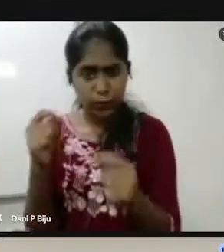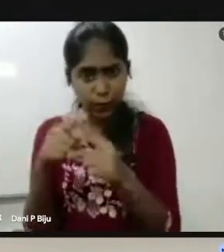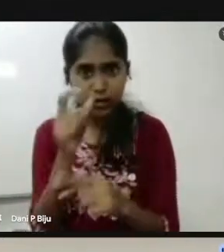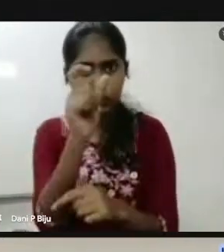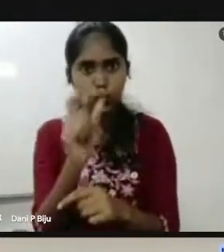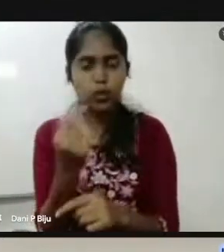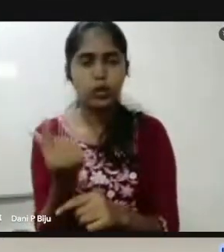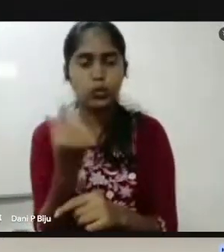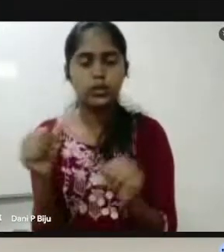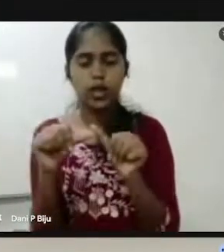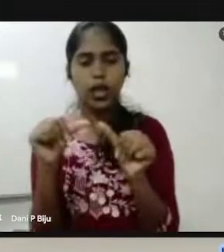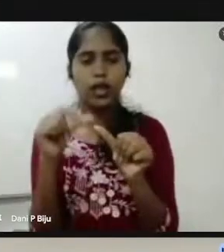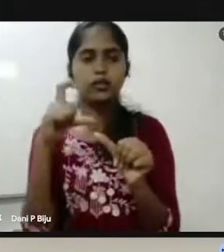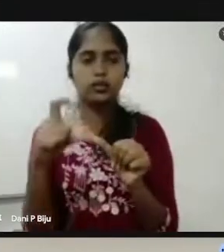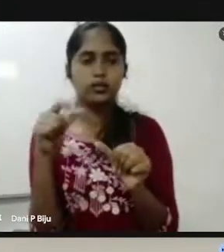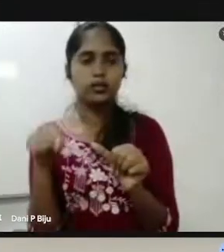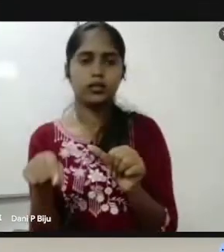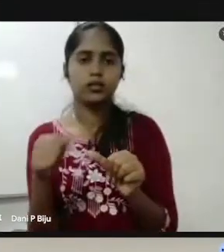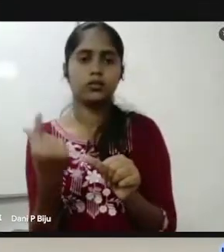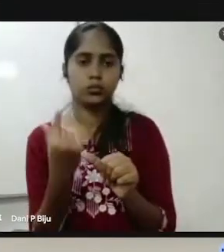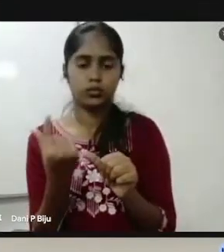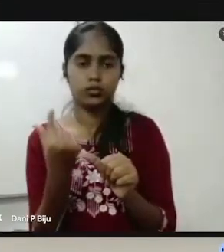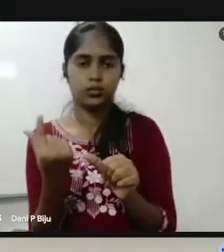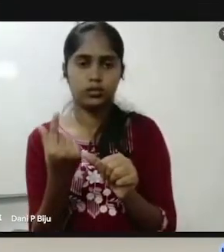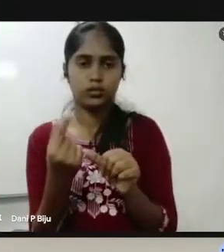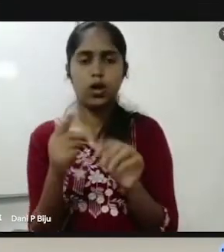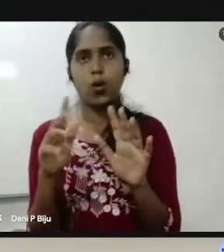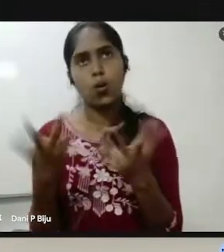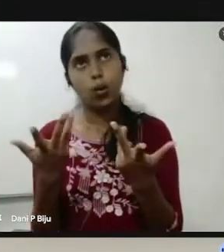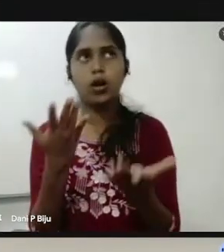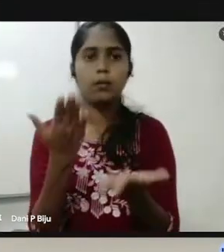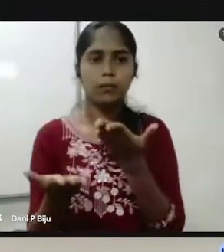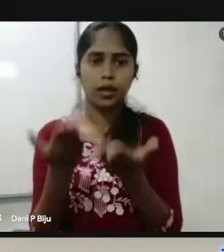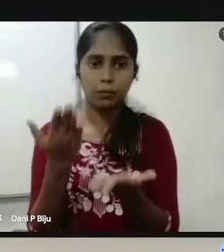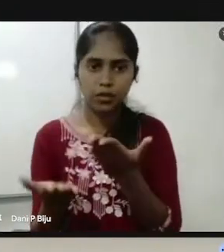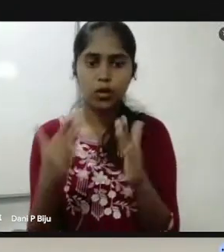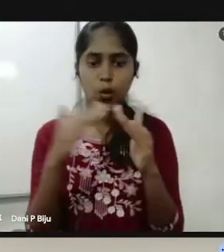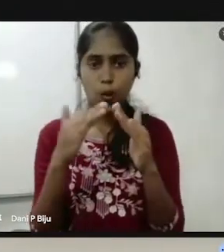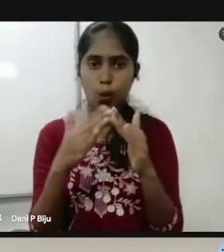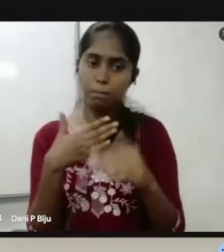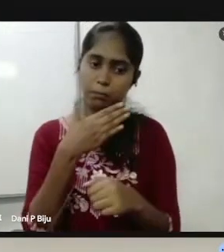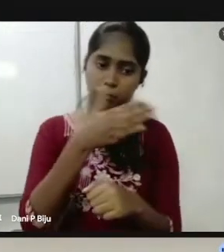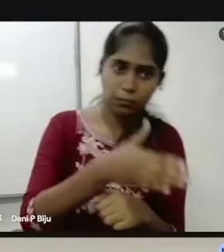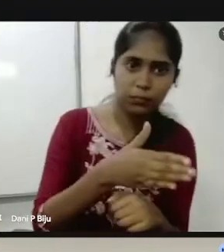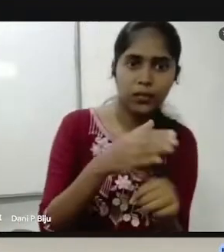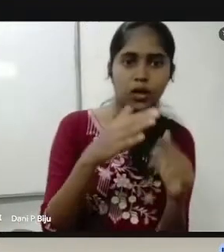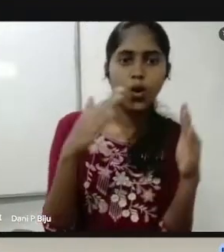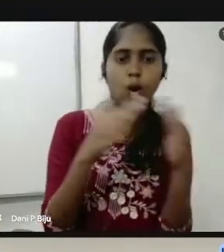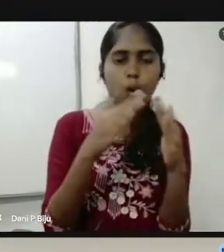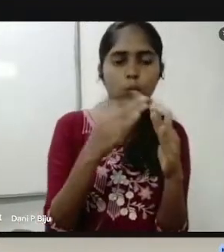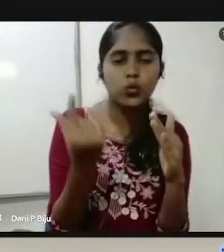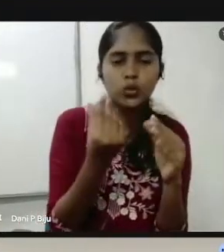AI-യുടെ ഉപയോഗം ഉണ്ട് AAC-ല്. പിന്നെ അതുപോലെ തന്നെ നമുക്ക് എനിക്ക് തോന്നുന്നു ഏറ്റവും